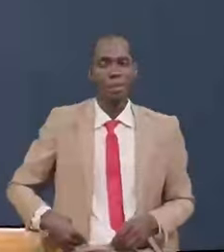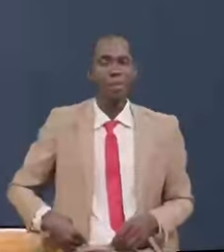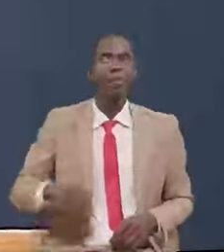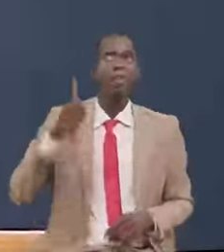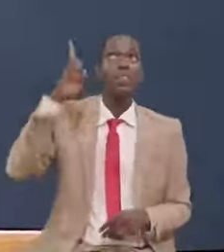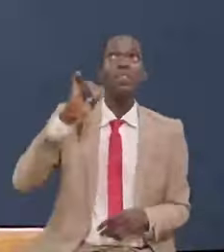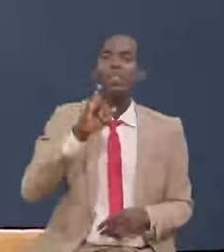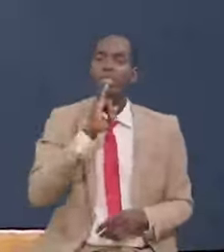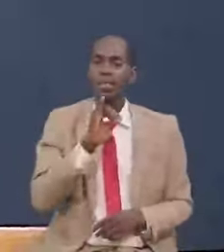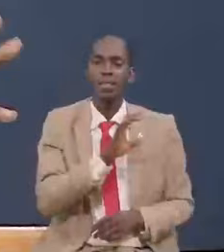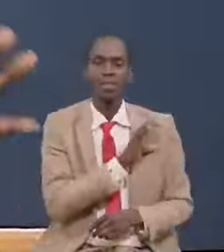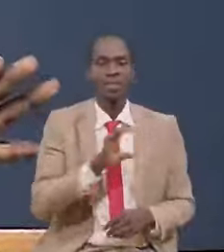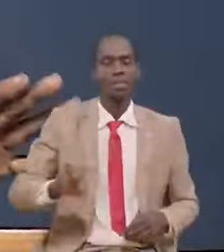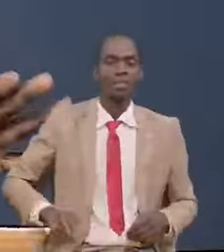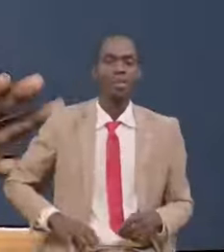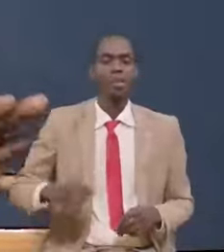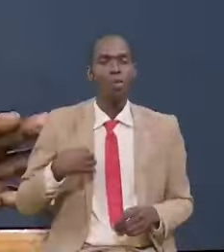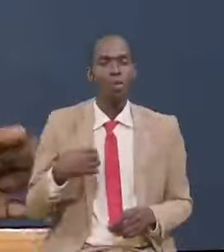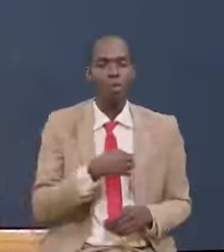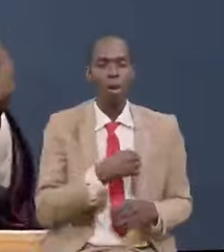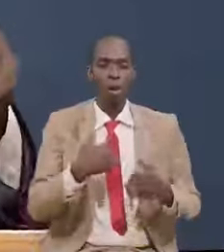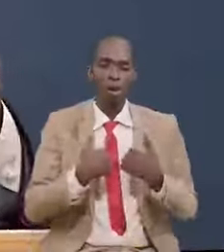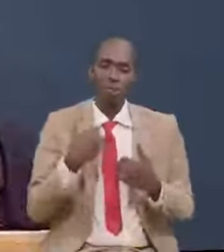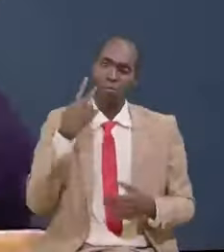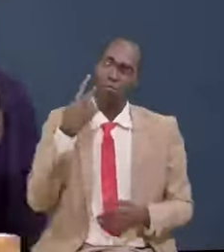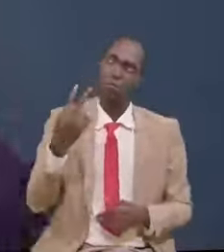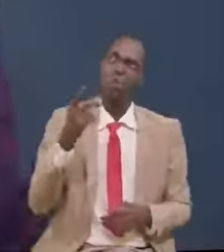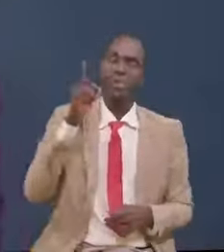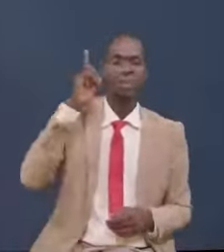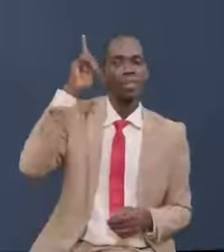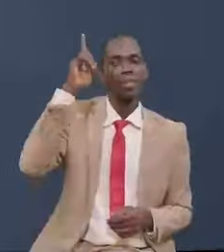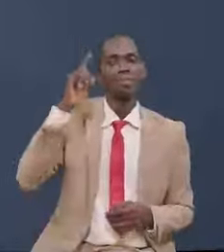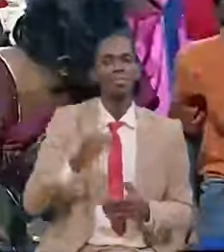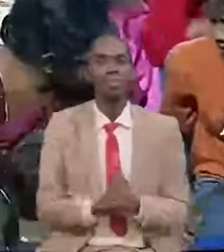Christ. Nous l'avons trouvé.